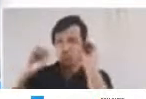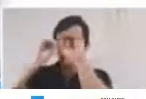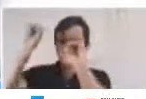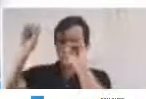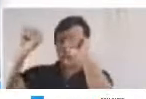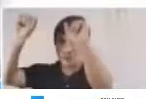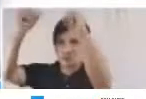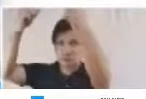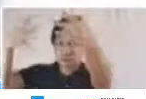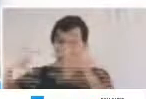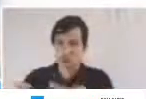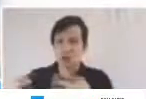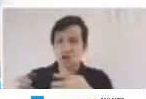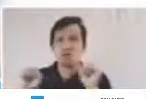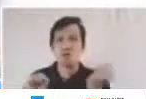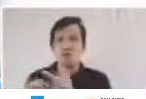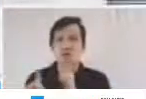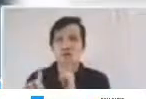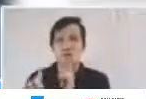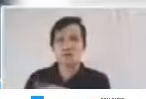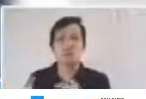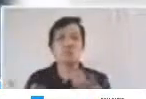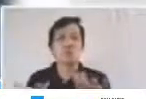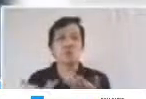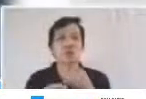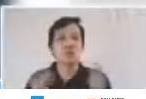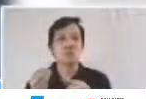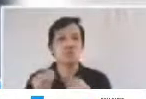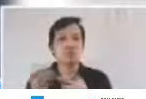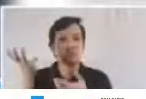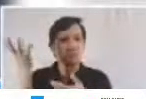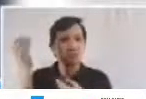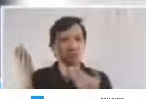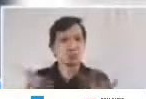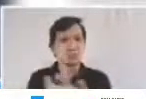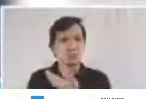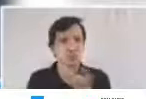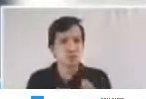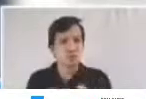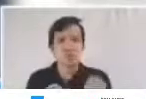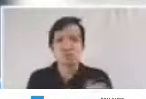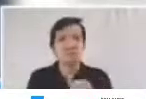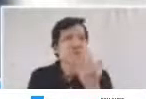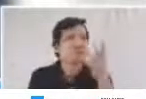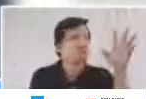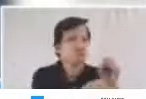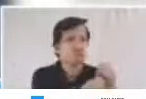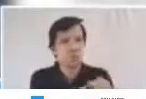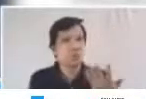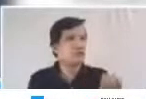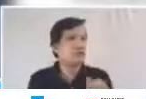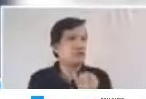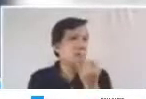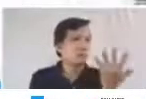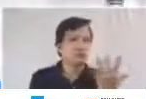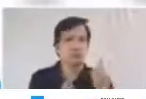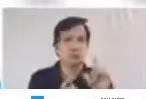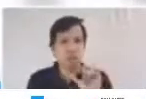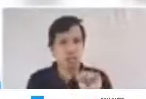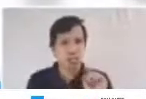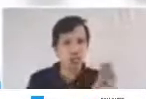now make our system automated para po nga mas mabilis po ang ating pagbibigay ng impormasyon sa ating